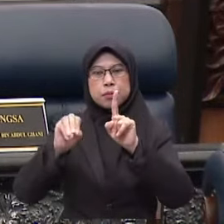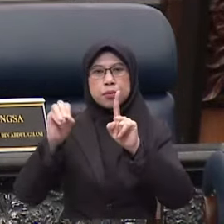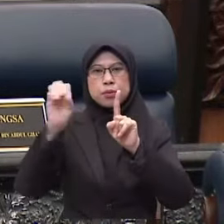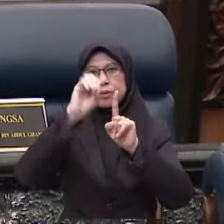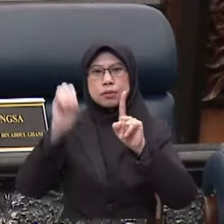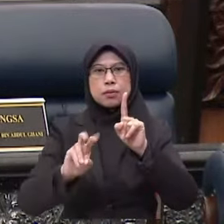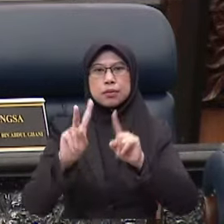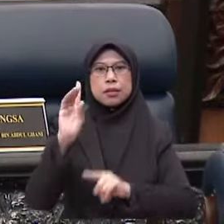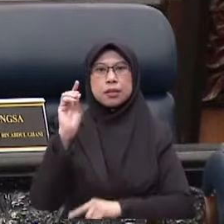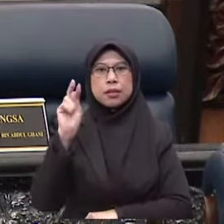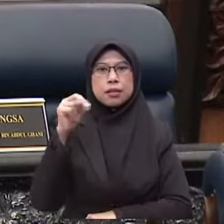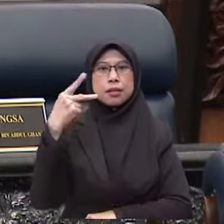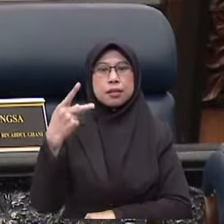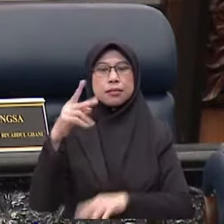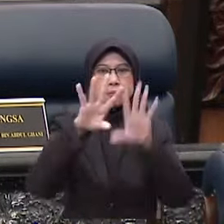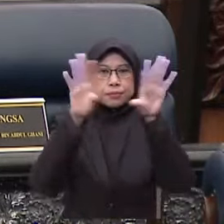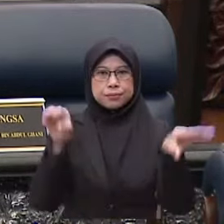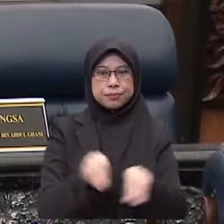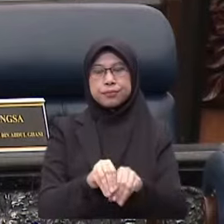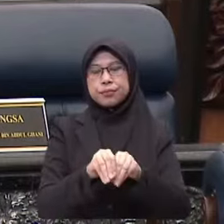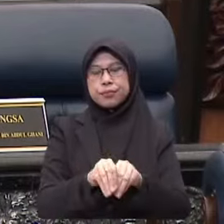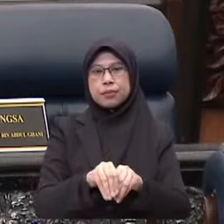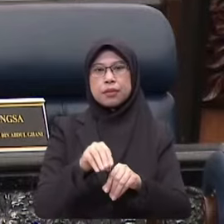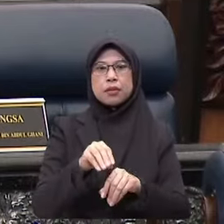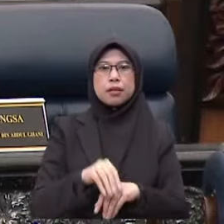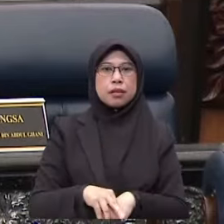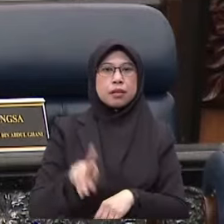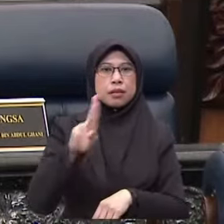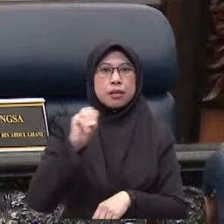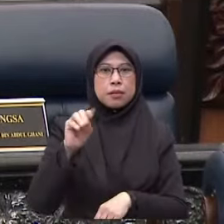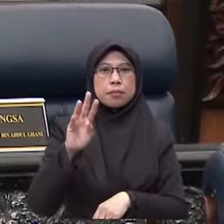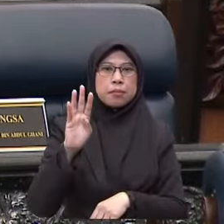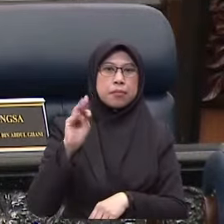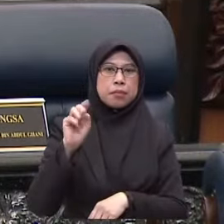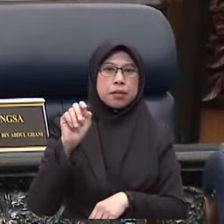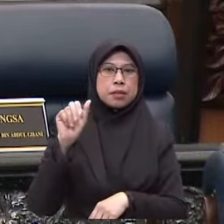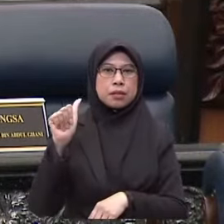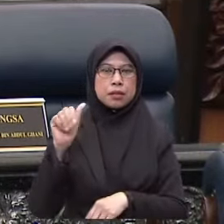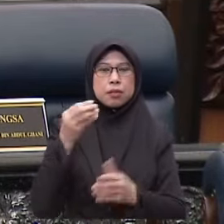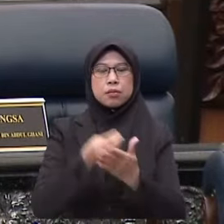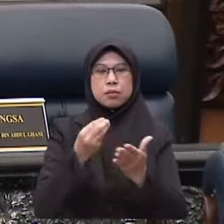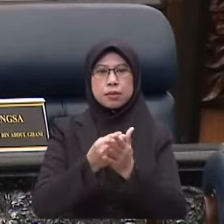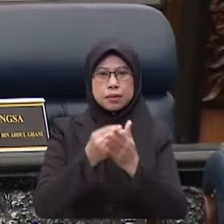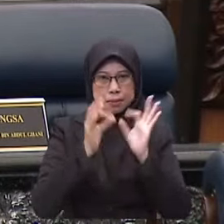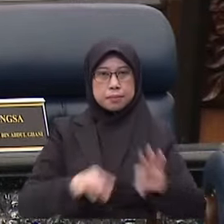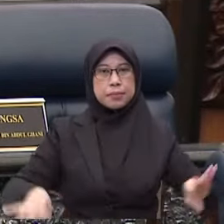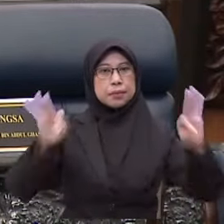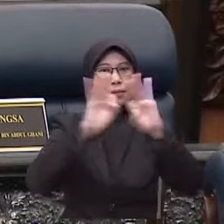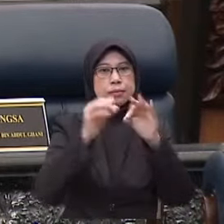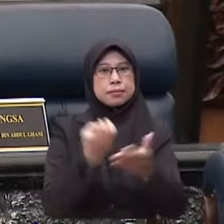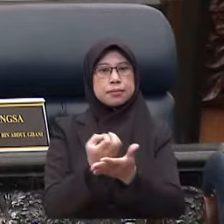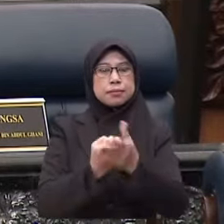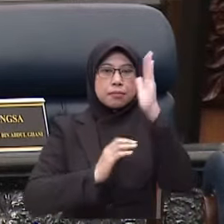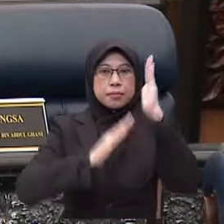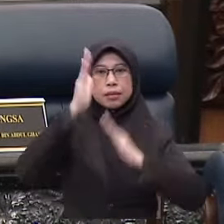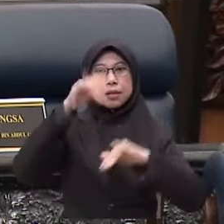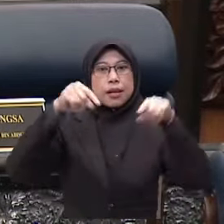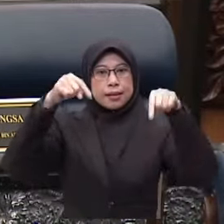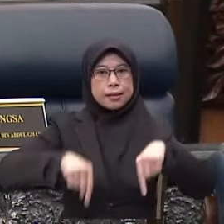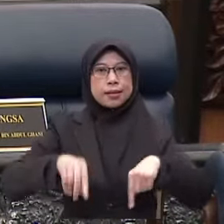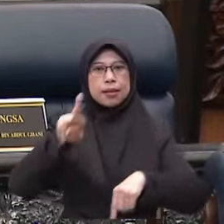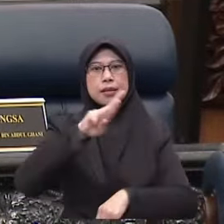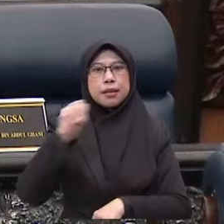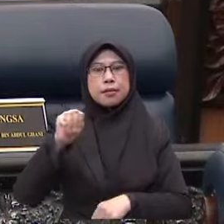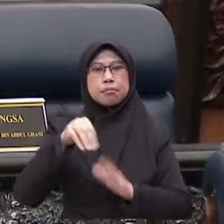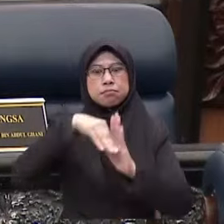kdnk negara pergerakan mata Wang Ringgit adalah suatu perkara yang penting dalam ekonomi kita hari iniing